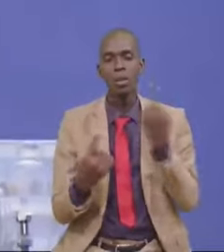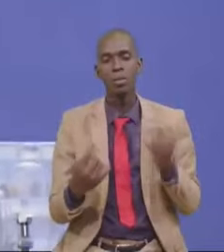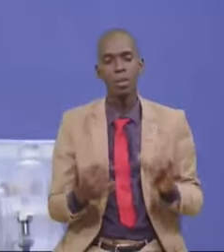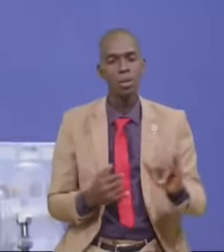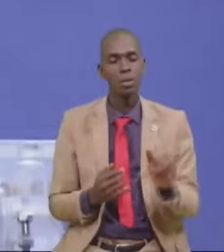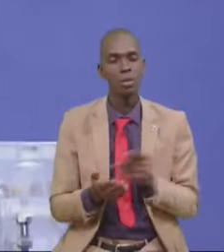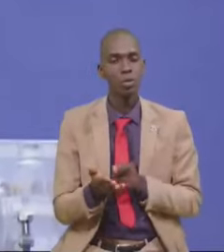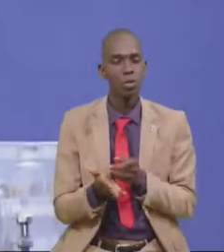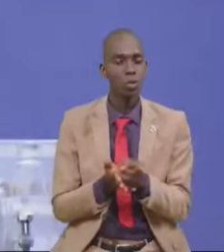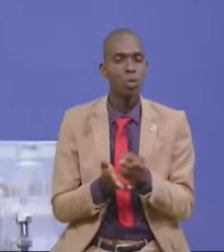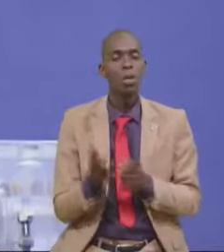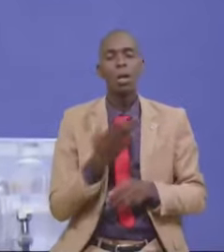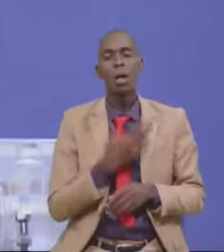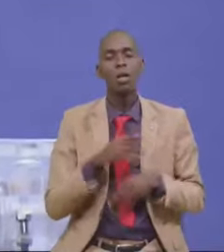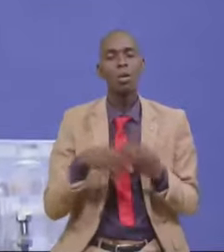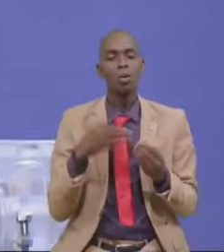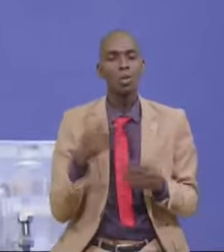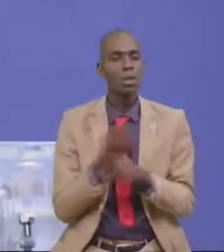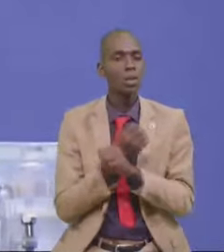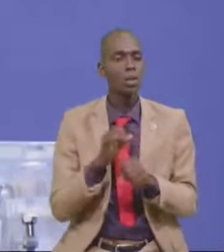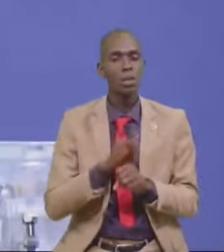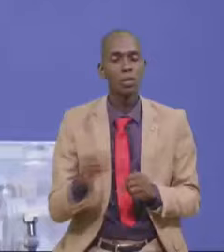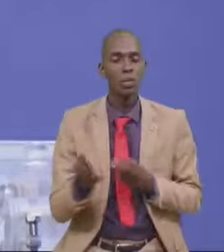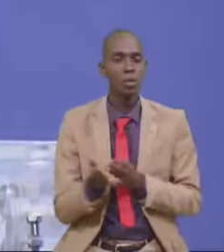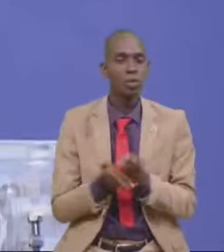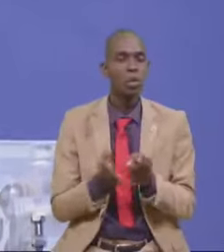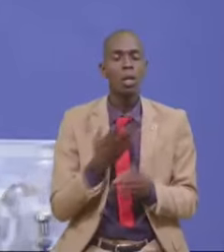sauve. De la vérité qui sanctifie.